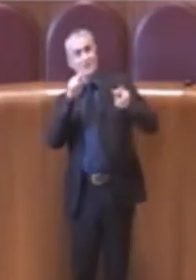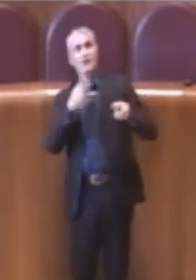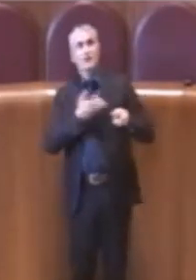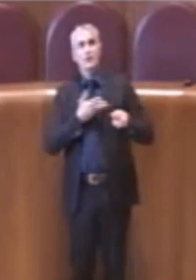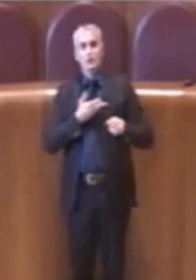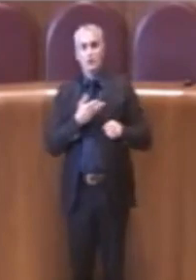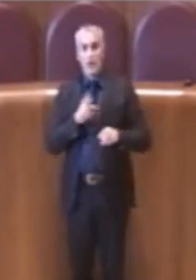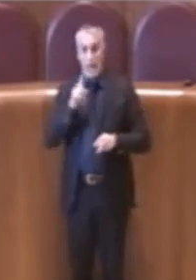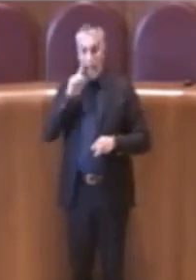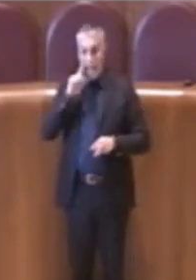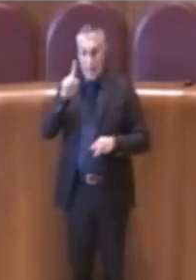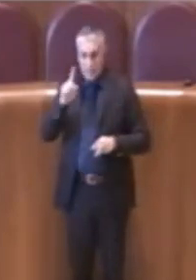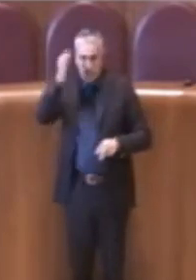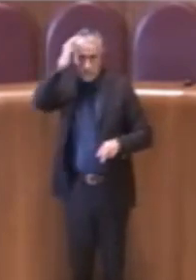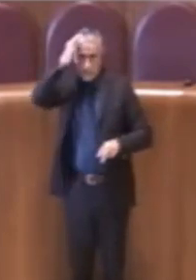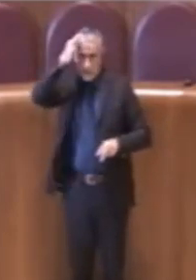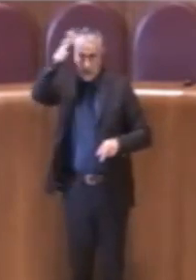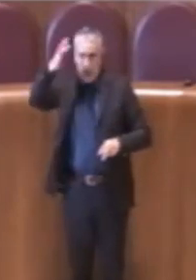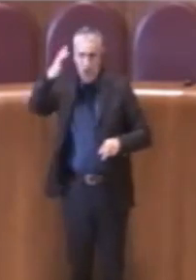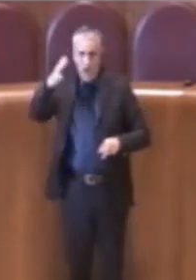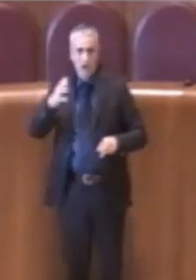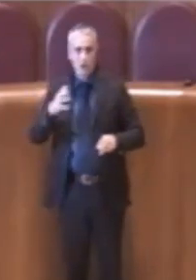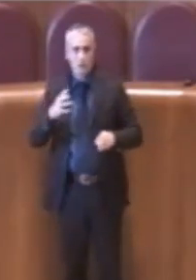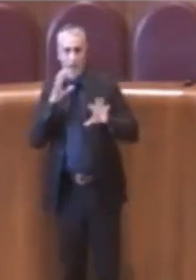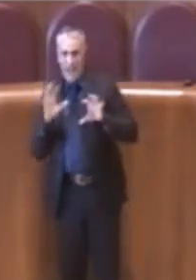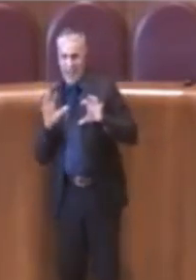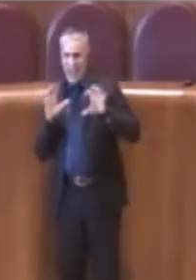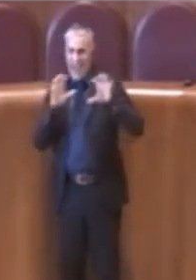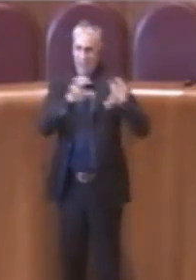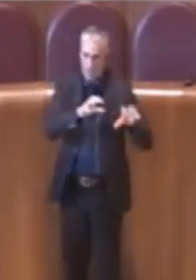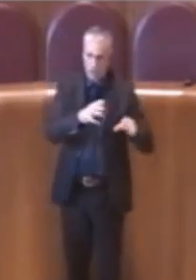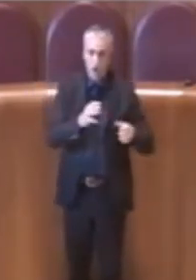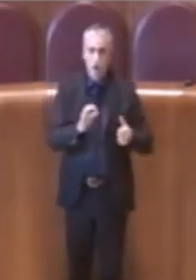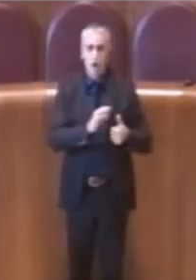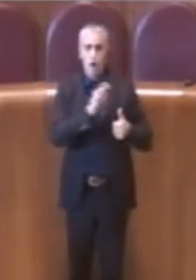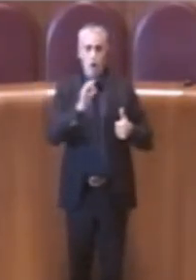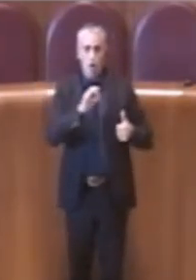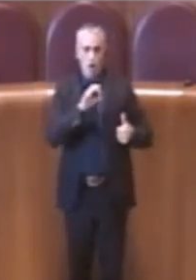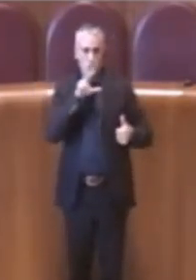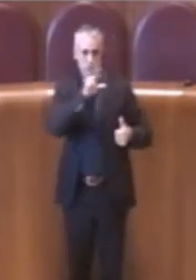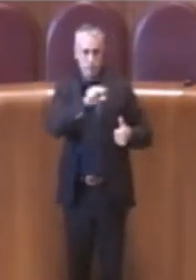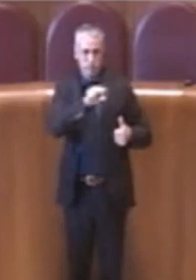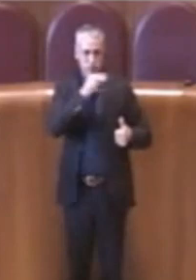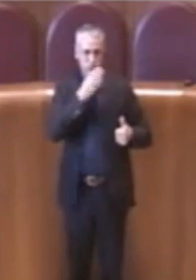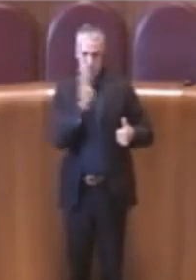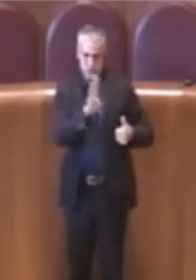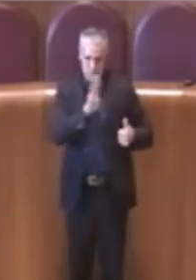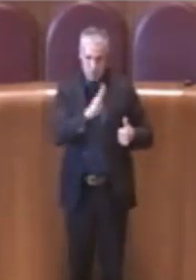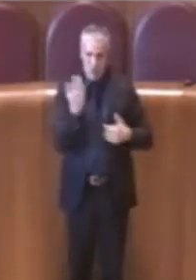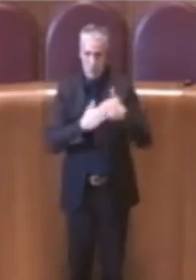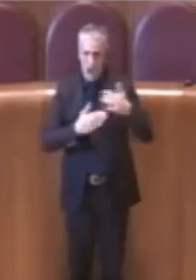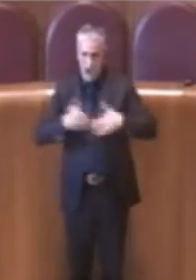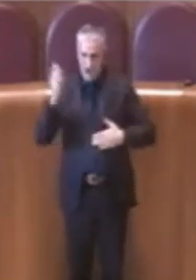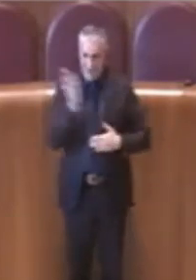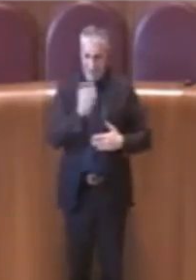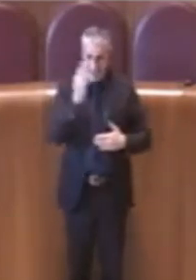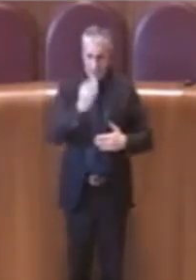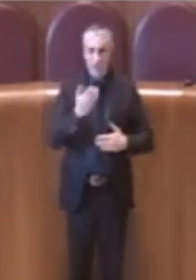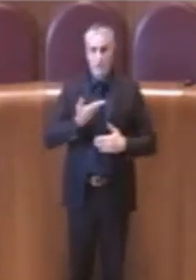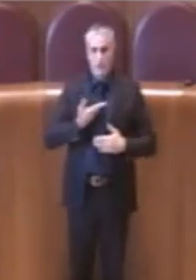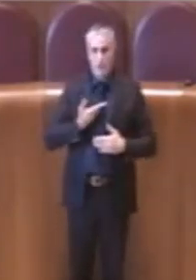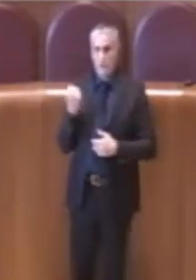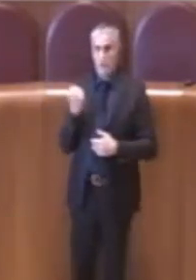incontro qualora dovessero agire a parole o con azioni contro gli autisti.